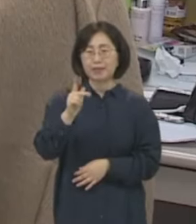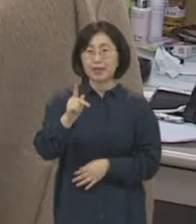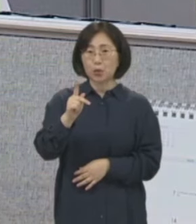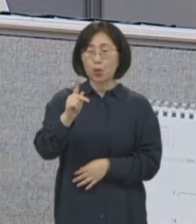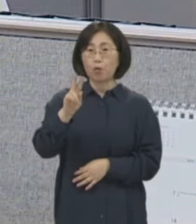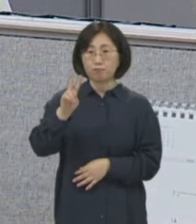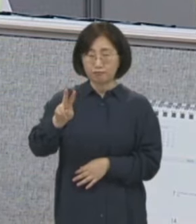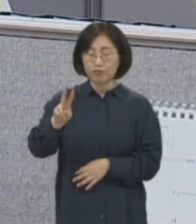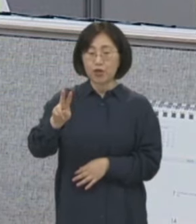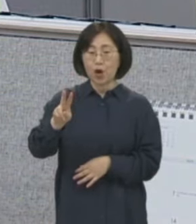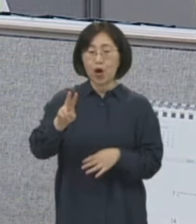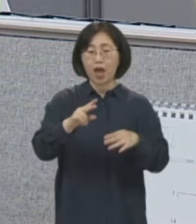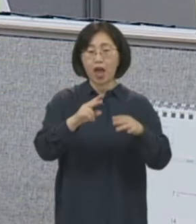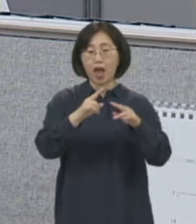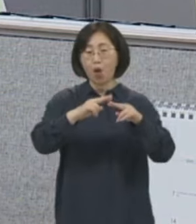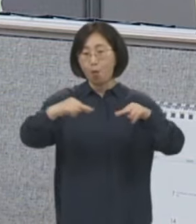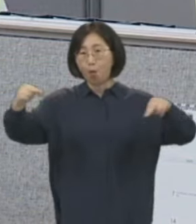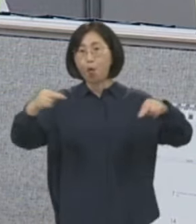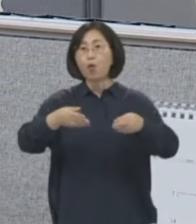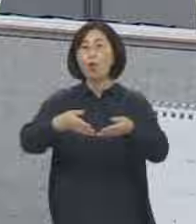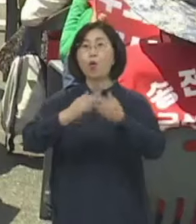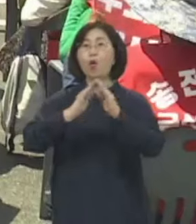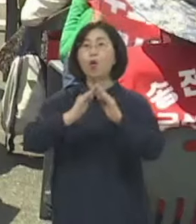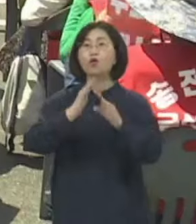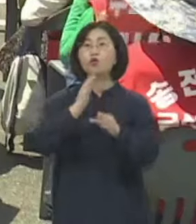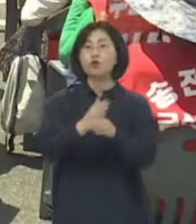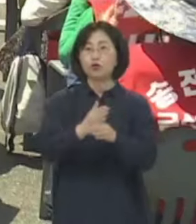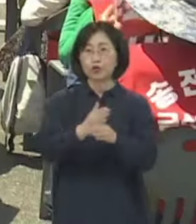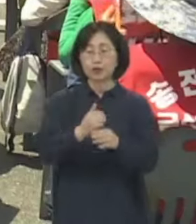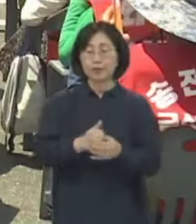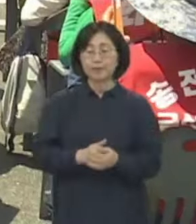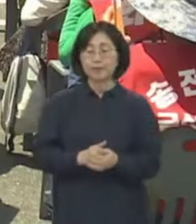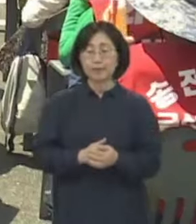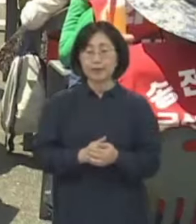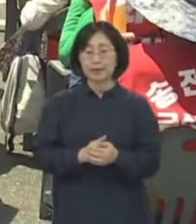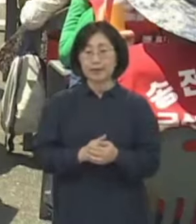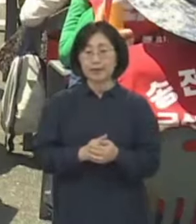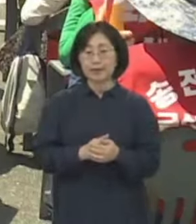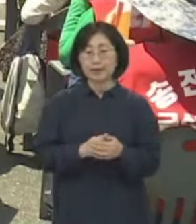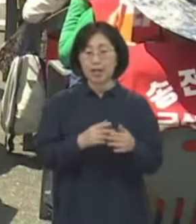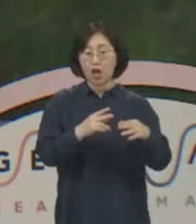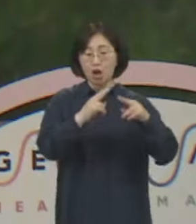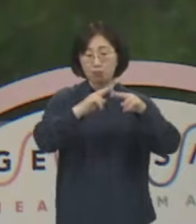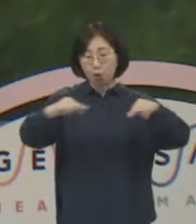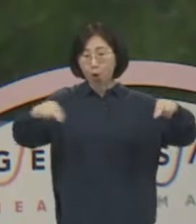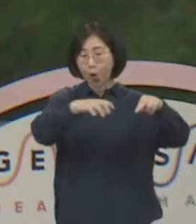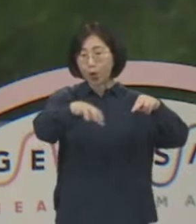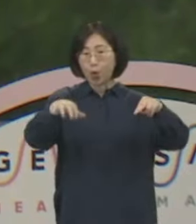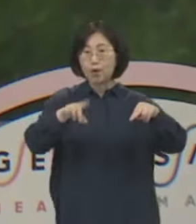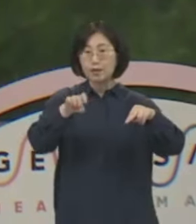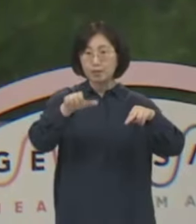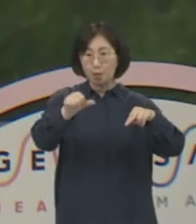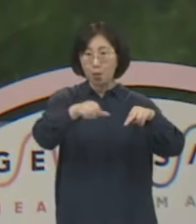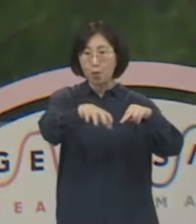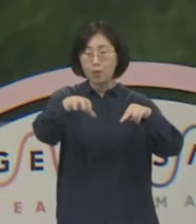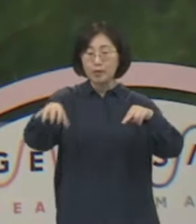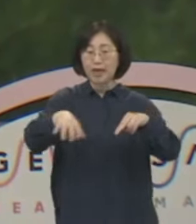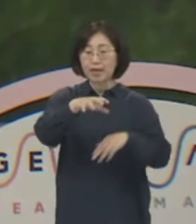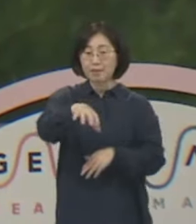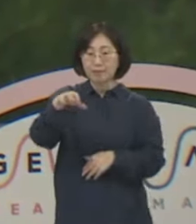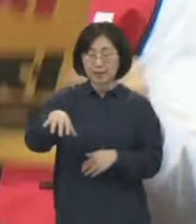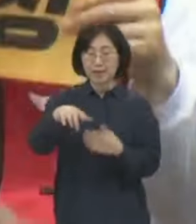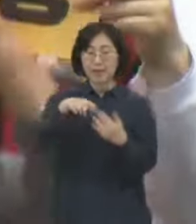설로 건설 사업을 추진 중인 한전 지난해 선로가 지나는 인근 15개 시군 등을 대상으로 입지 선정위원회 등을